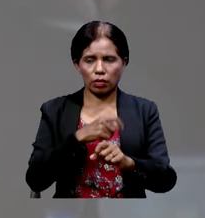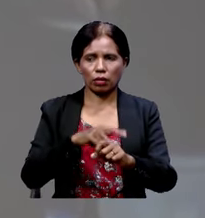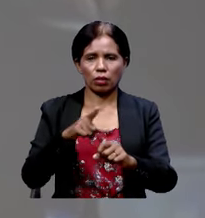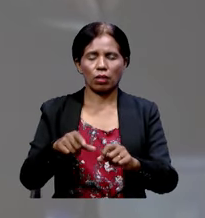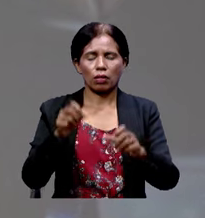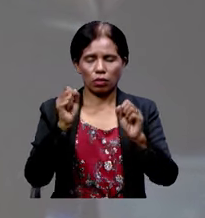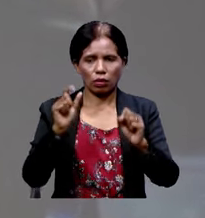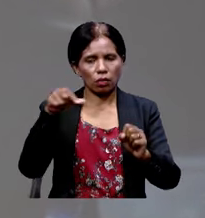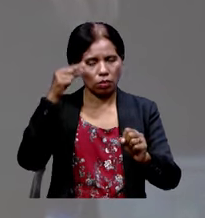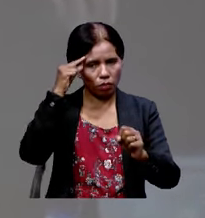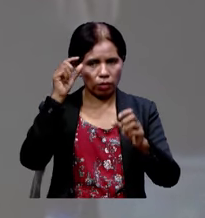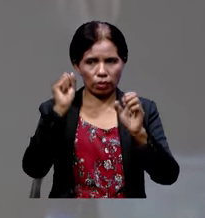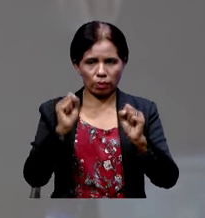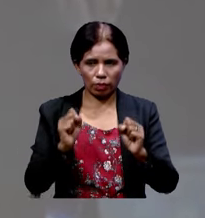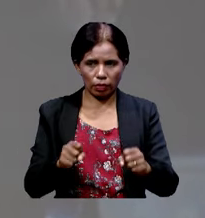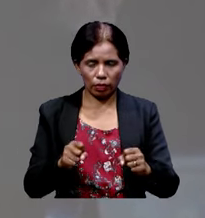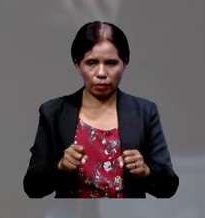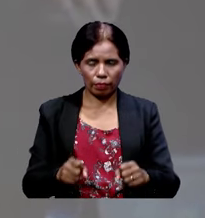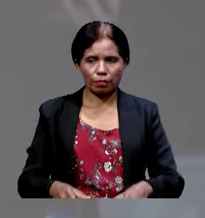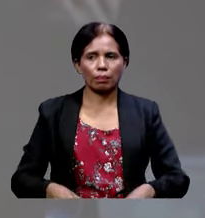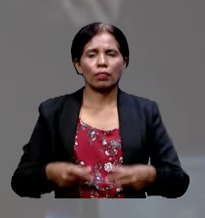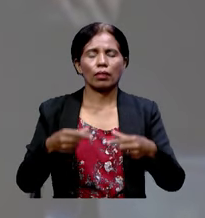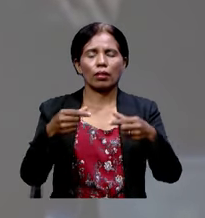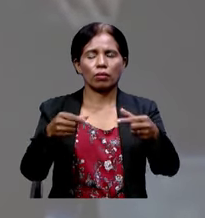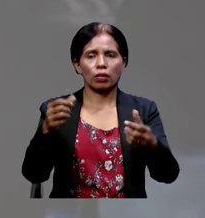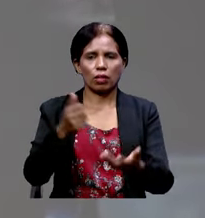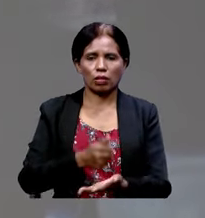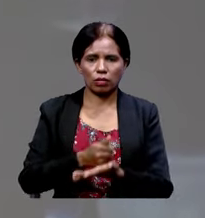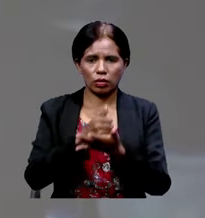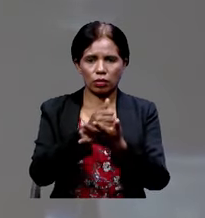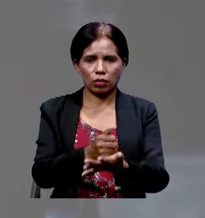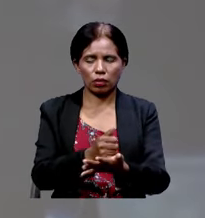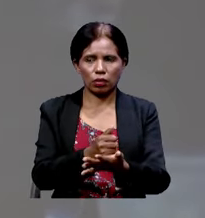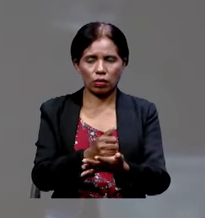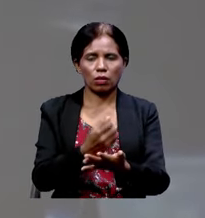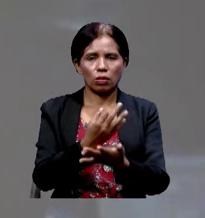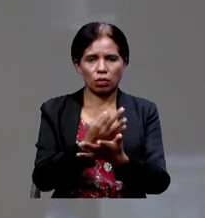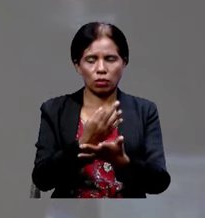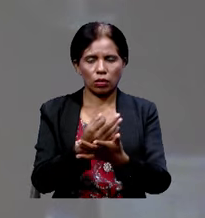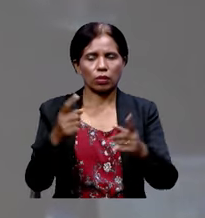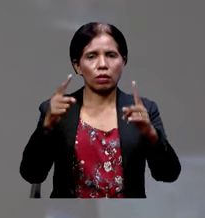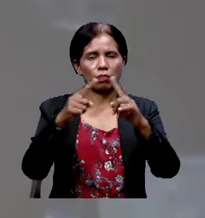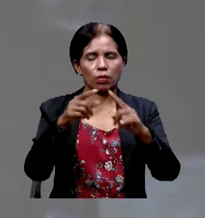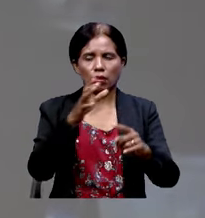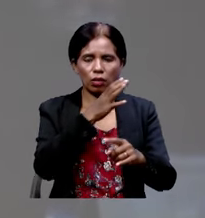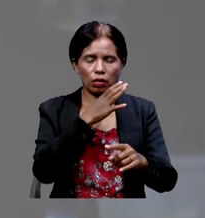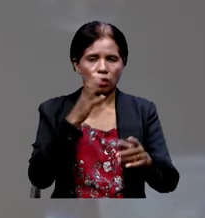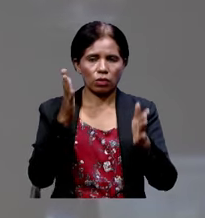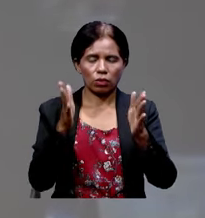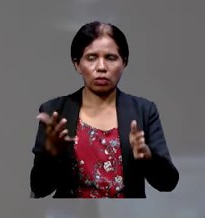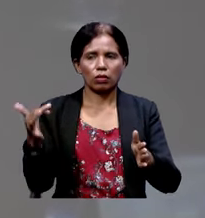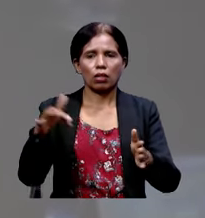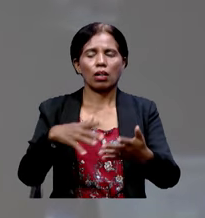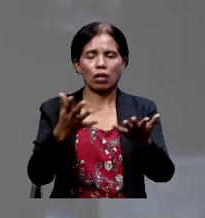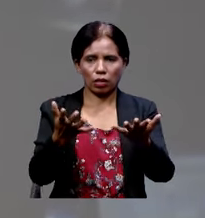honune governo bele motiva nomos fo apoio fundos baia agrikultur sira ne be maka karak